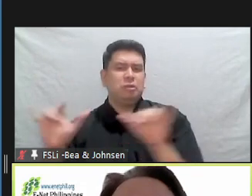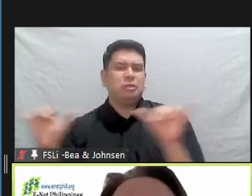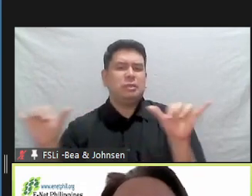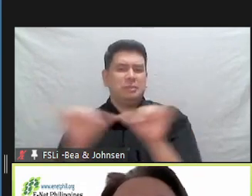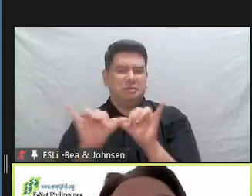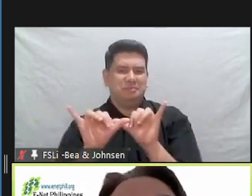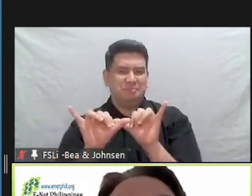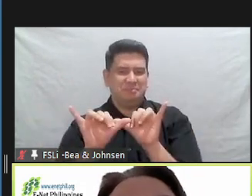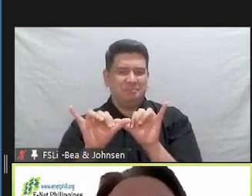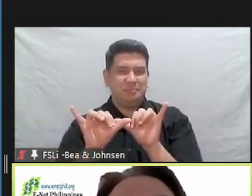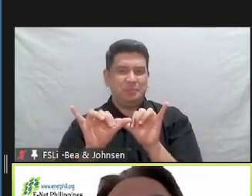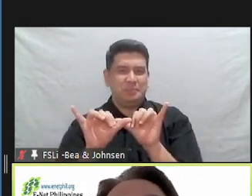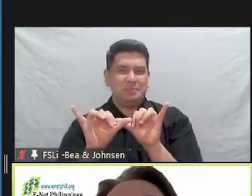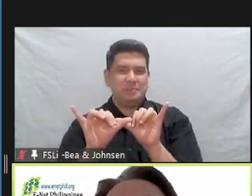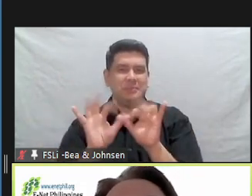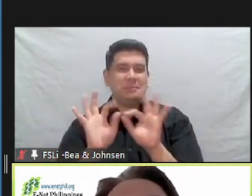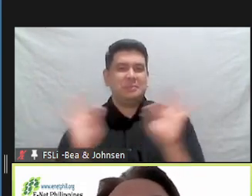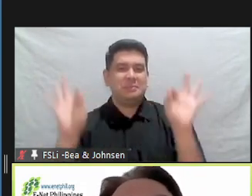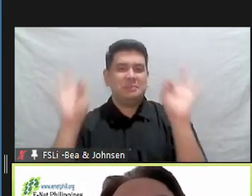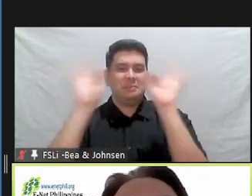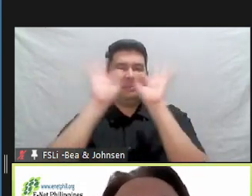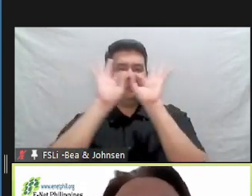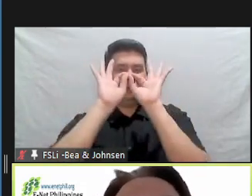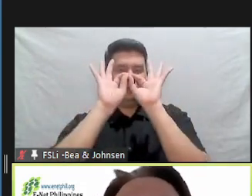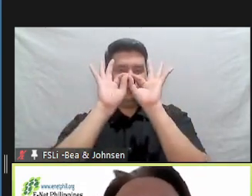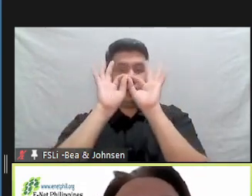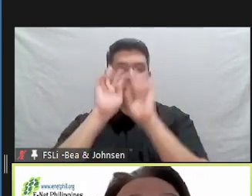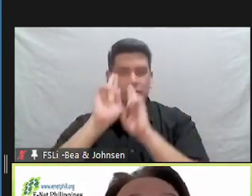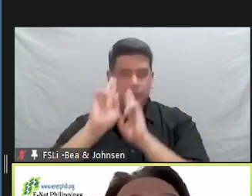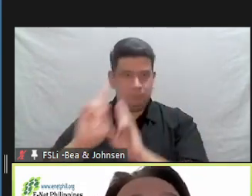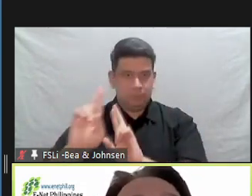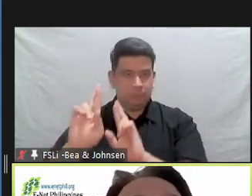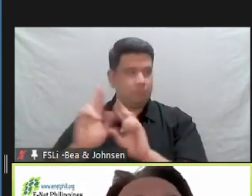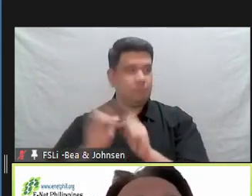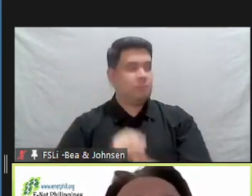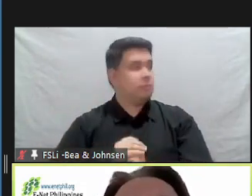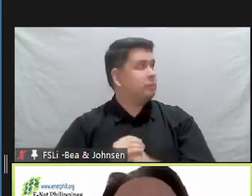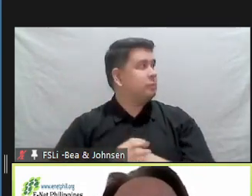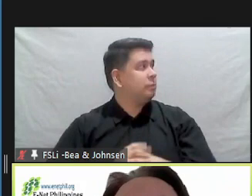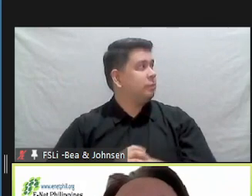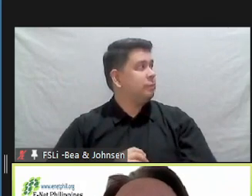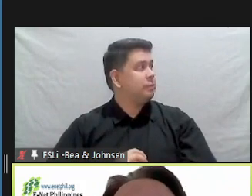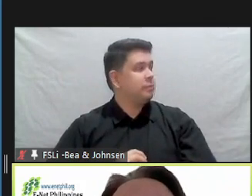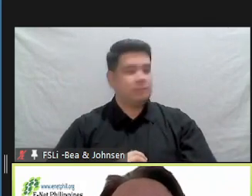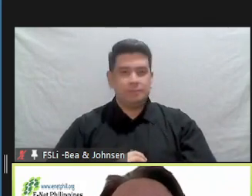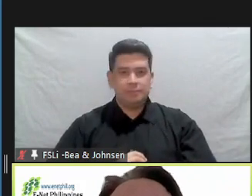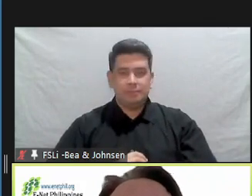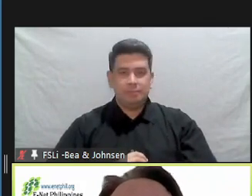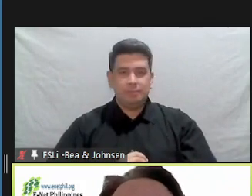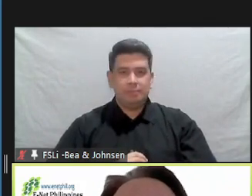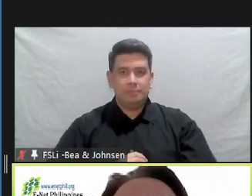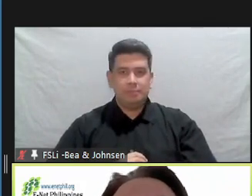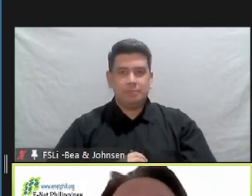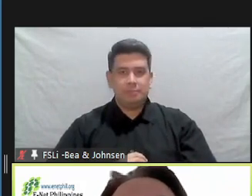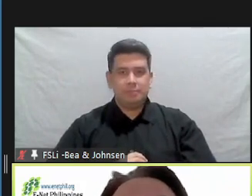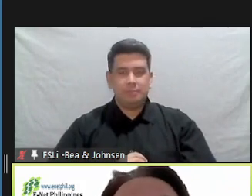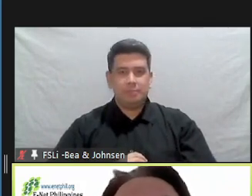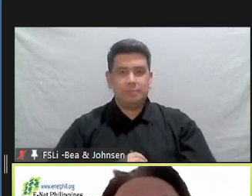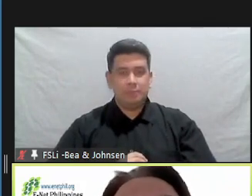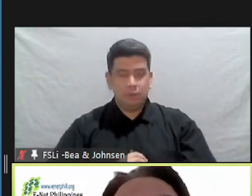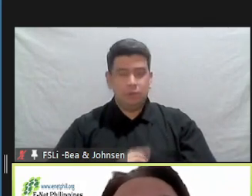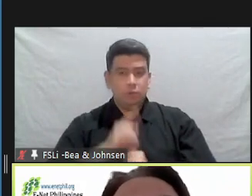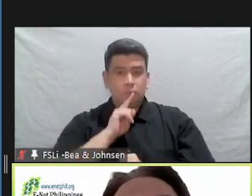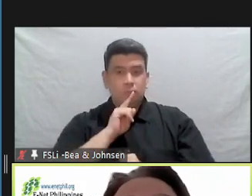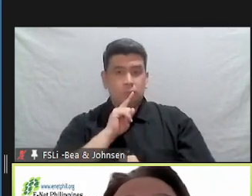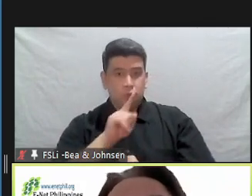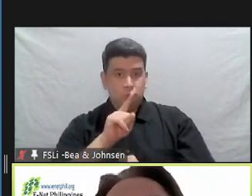ang pagpapahalaga at respeto na ibinibigay natin sa ating wika. Isang katotohanan na